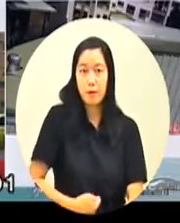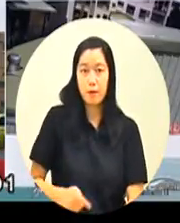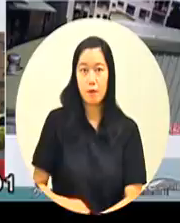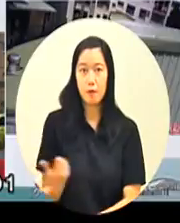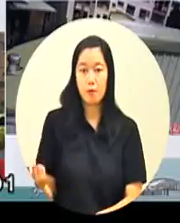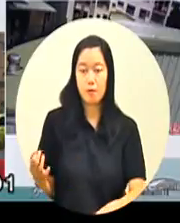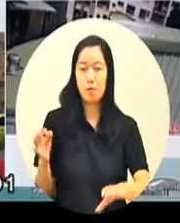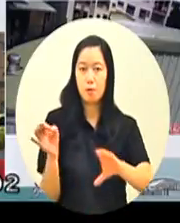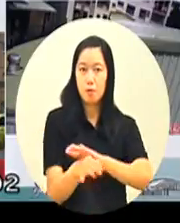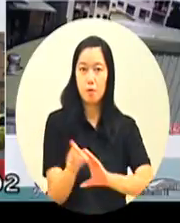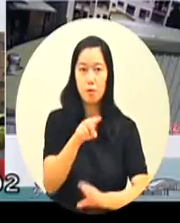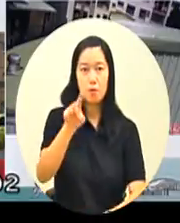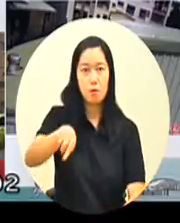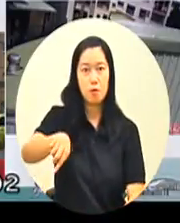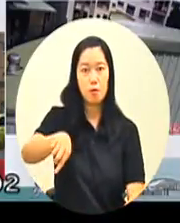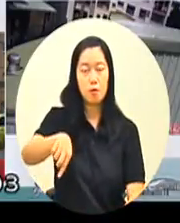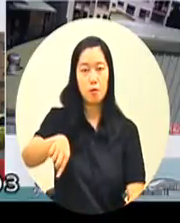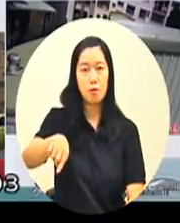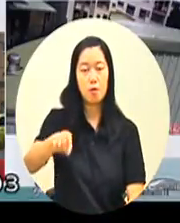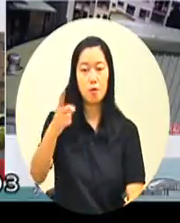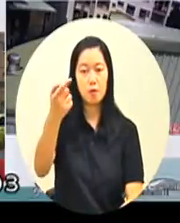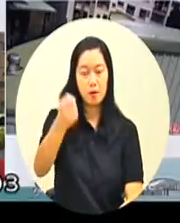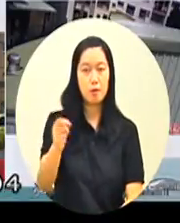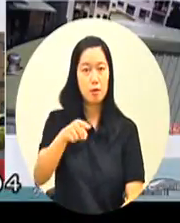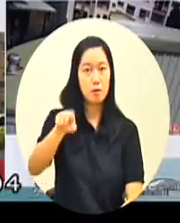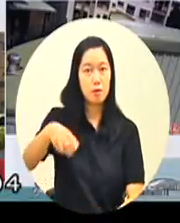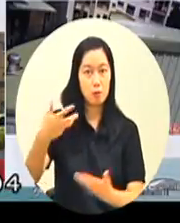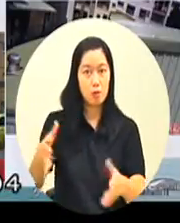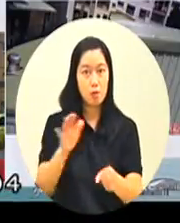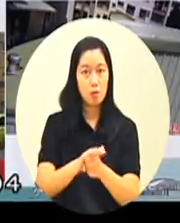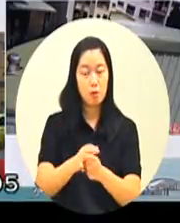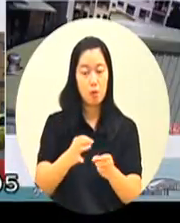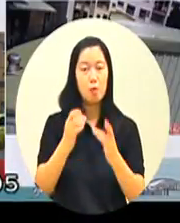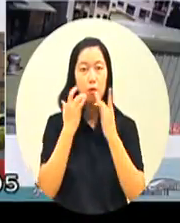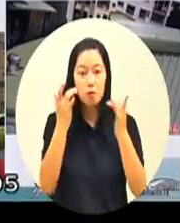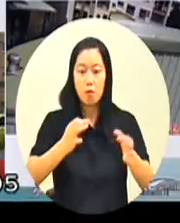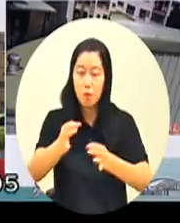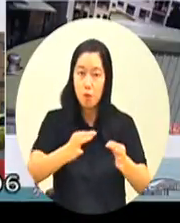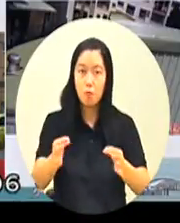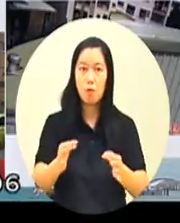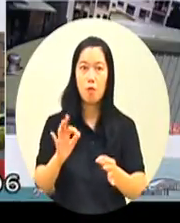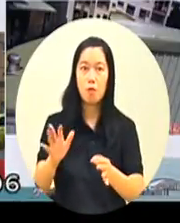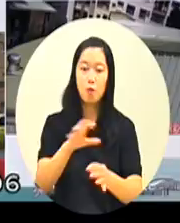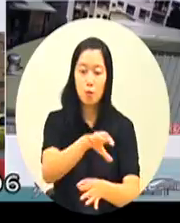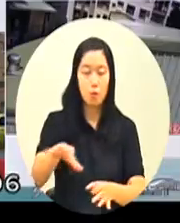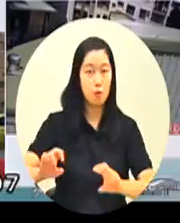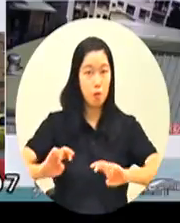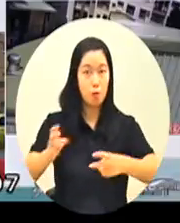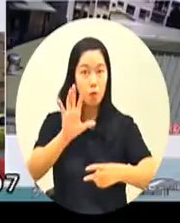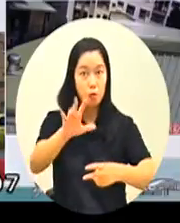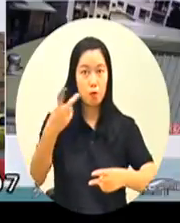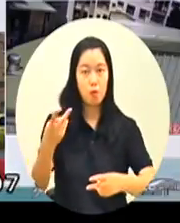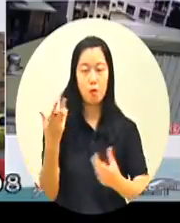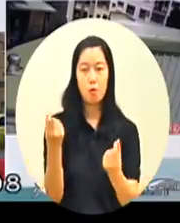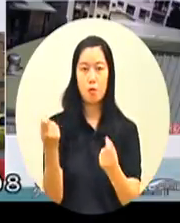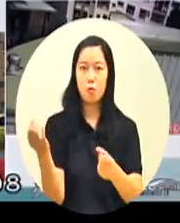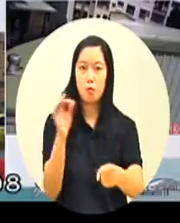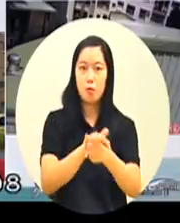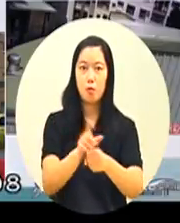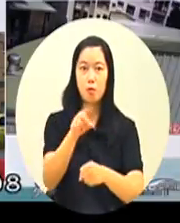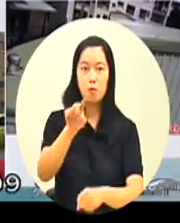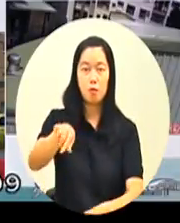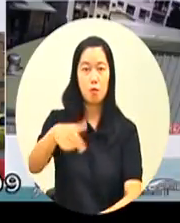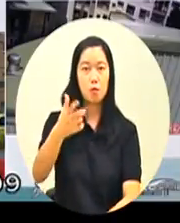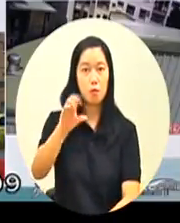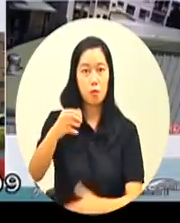了1亿1000多万，那改善的共有市场有79场次，那民有的市场的部分也挹注了1600多万，那